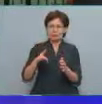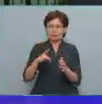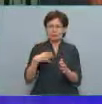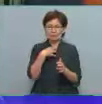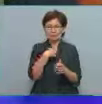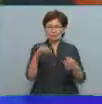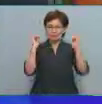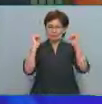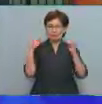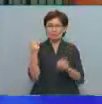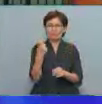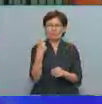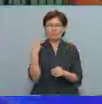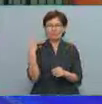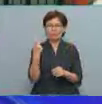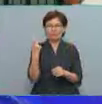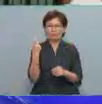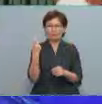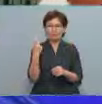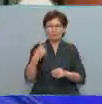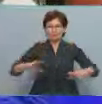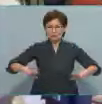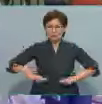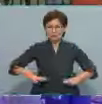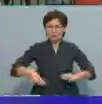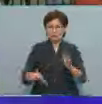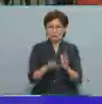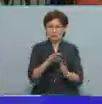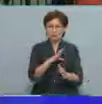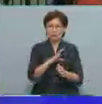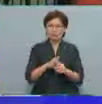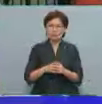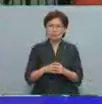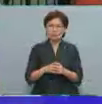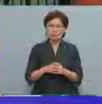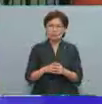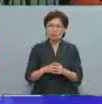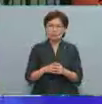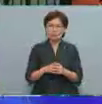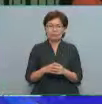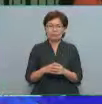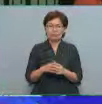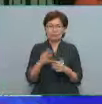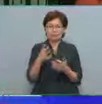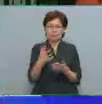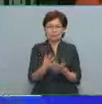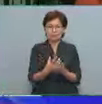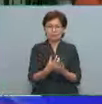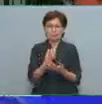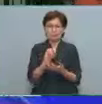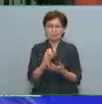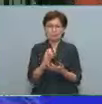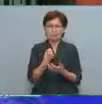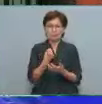мал шаруашылығы. Соның ішінде мен жылқы шаруашылығын таңдап алдым. Жылқы шаруашылығы жалпы өнімді беретін, оның